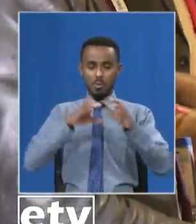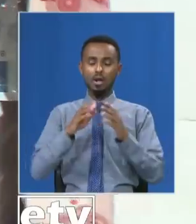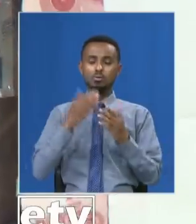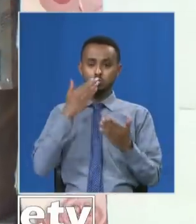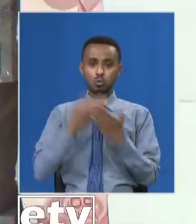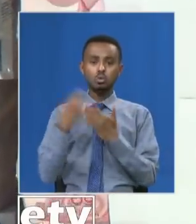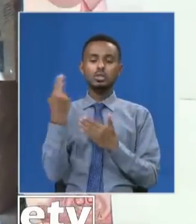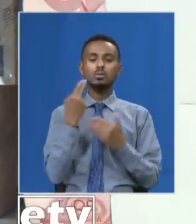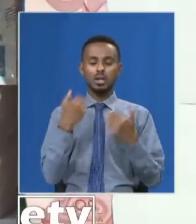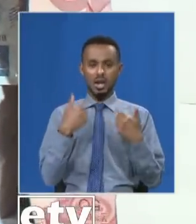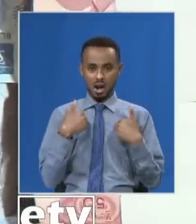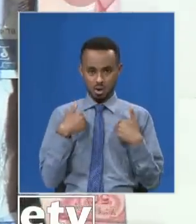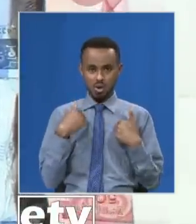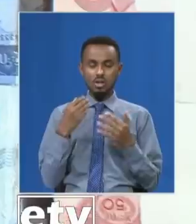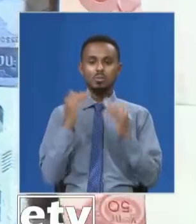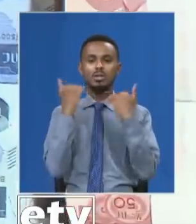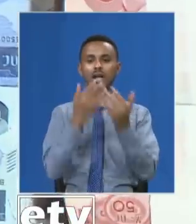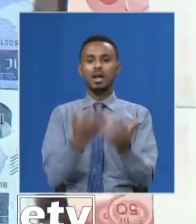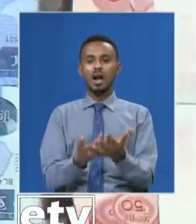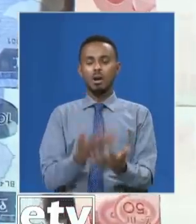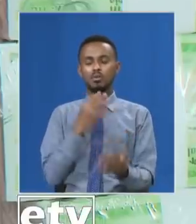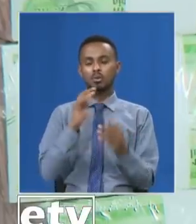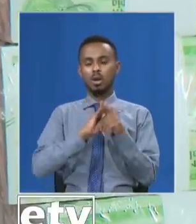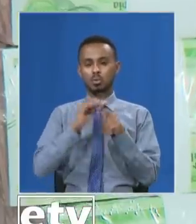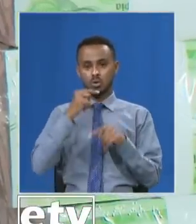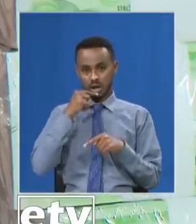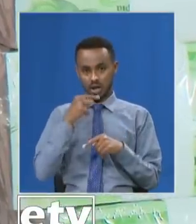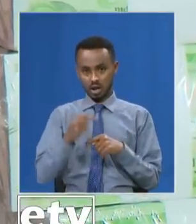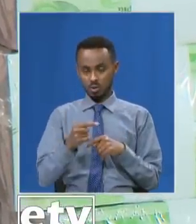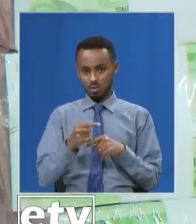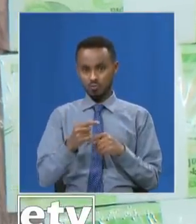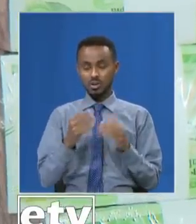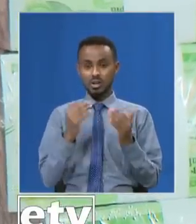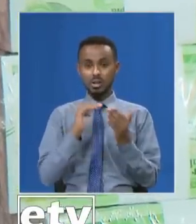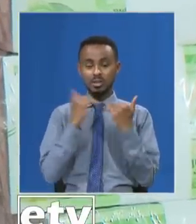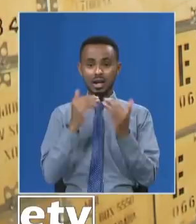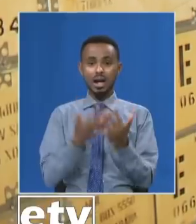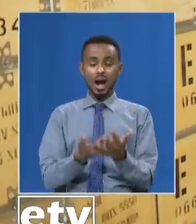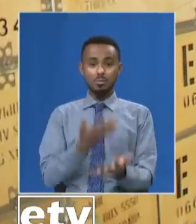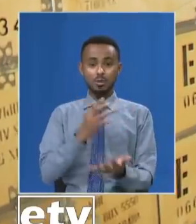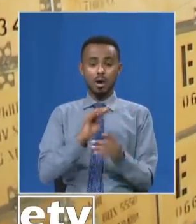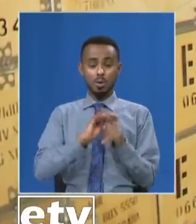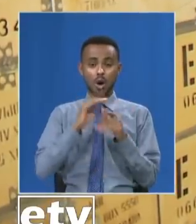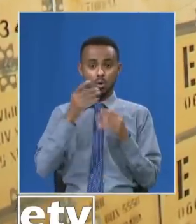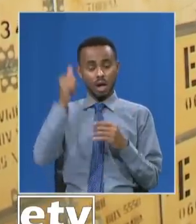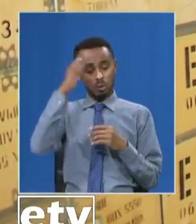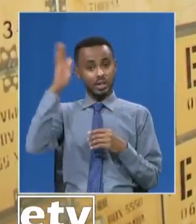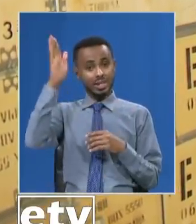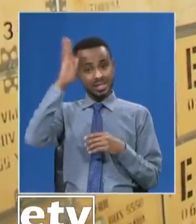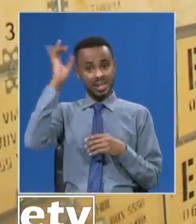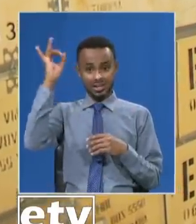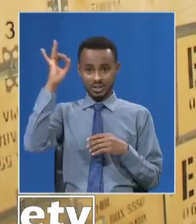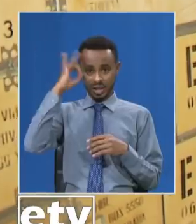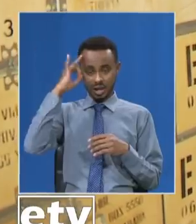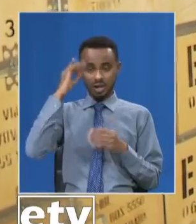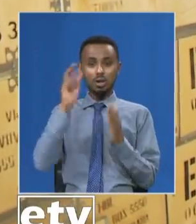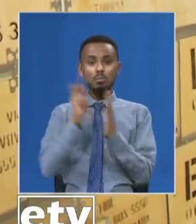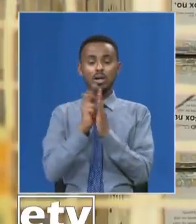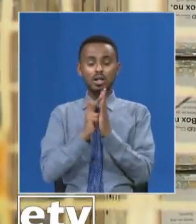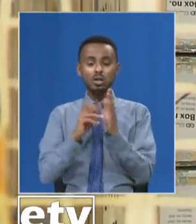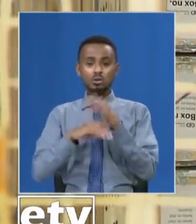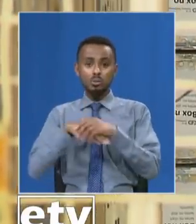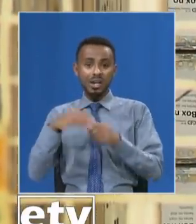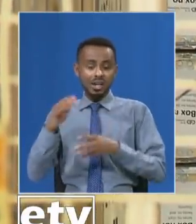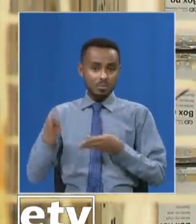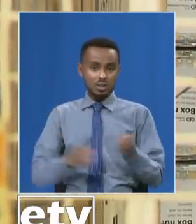የጎላ ሚና እንደሚኖረው የምጣኔ ሀብት ሙያተኞች ይገልጻሉ። የምጣኔ ሀብት ባለሙያ የሆኑት አቶ ጊዲሳ ለቺሳ በህገወጥ